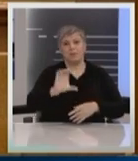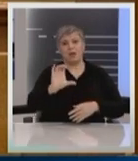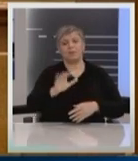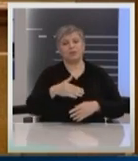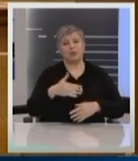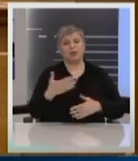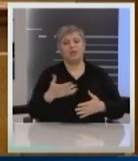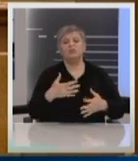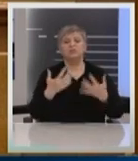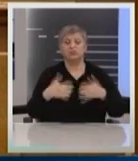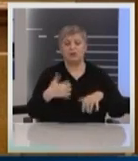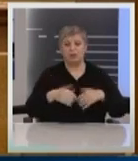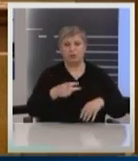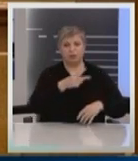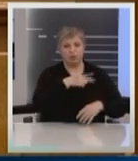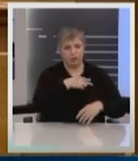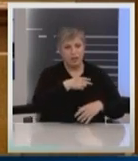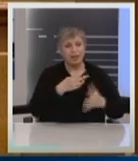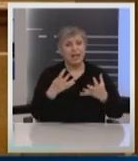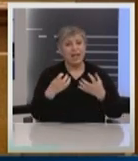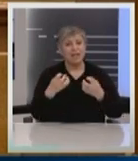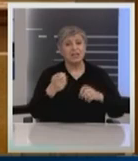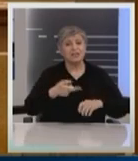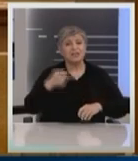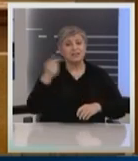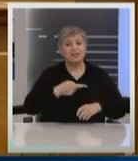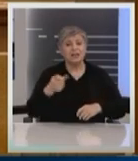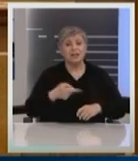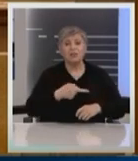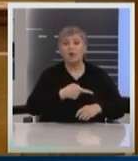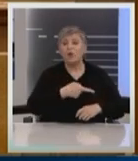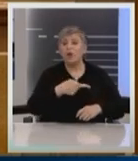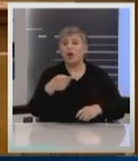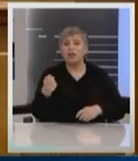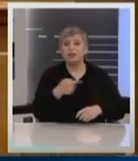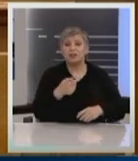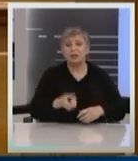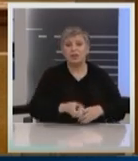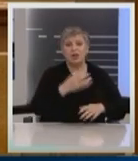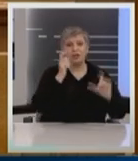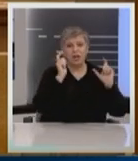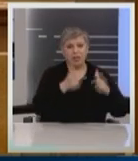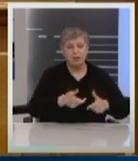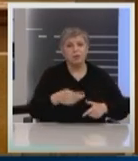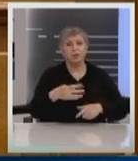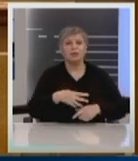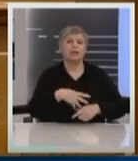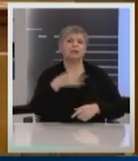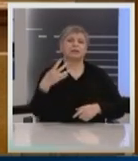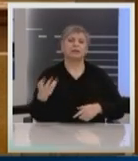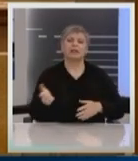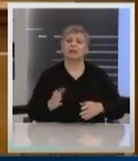στα οποία σας είπα κατά 90% τα κατακλείζετε εσείς και οι ΣΥΡΙΖΕΙ. Και αν λέω